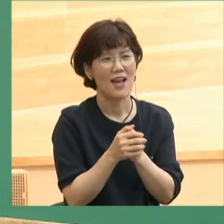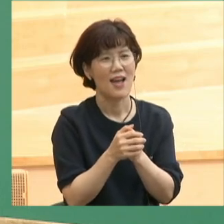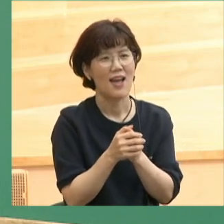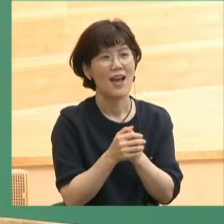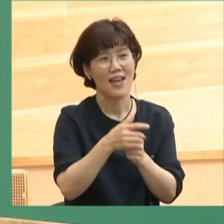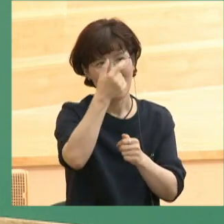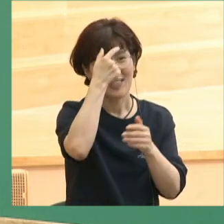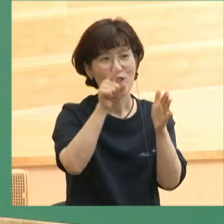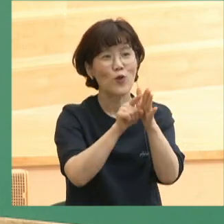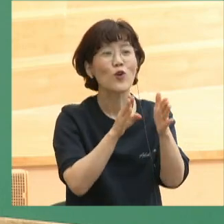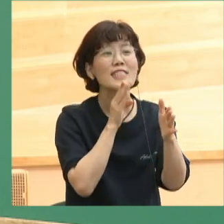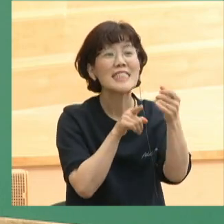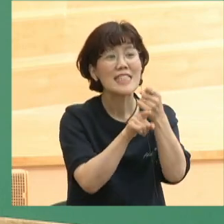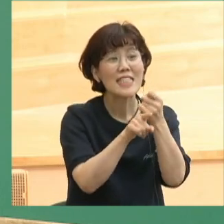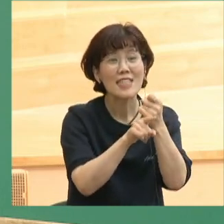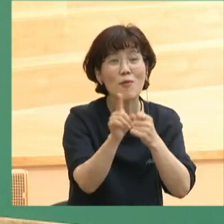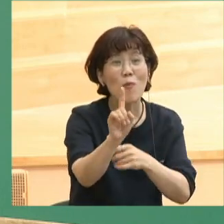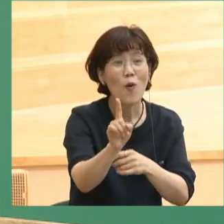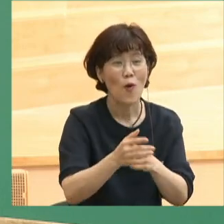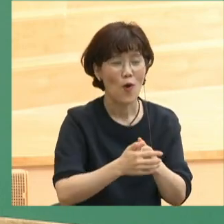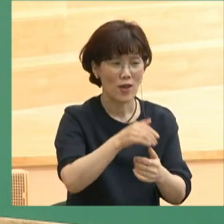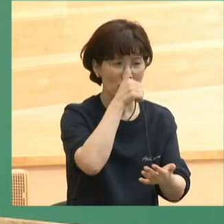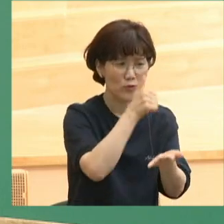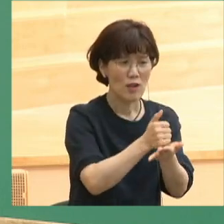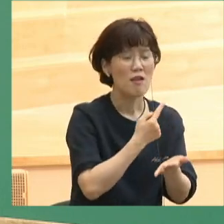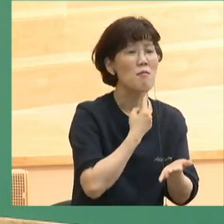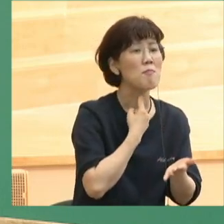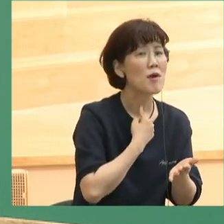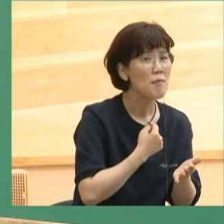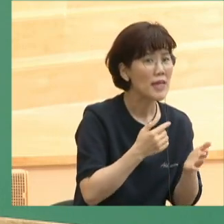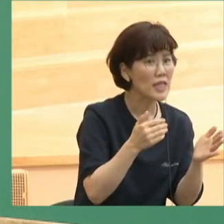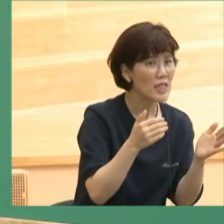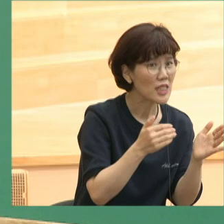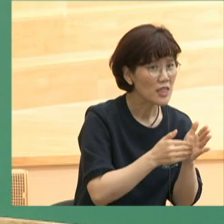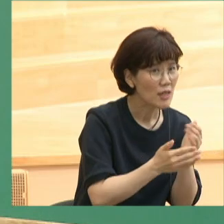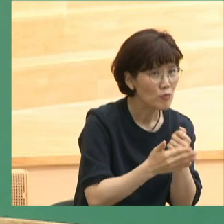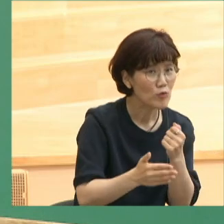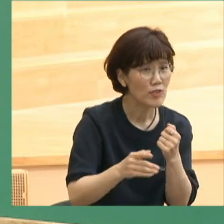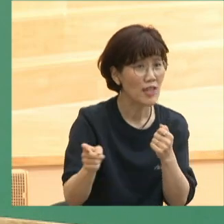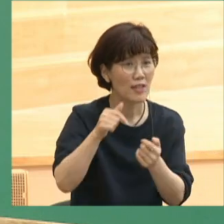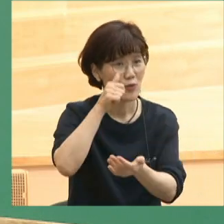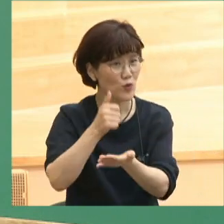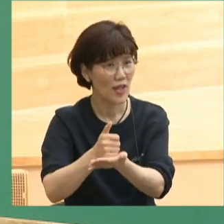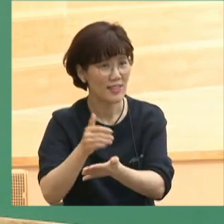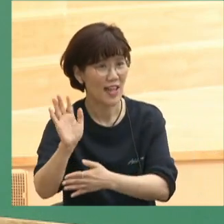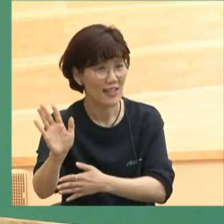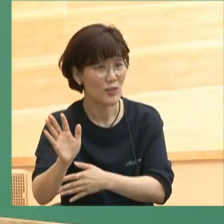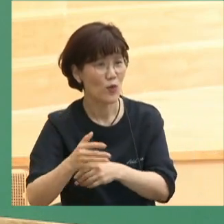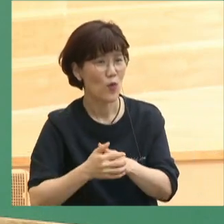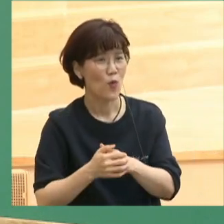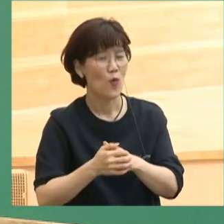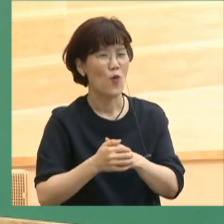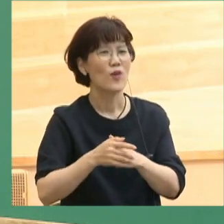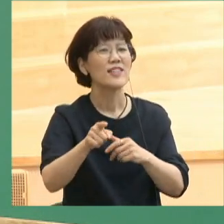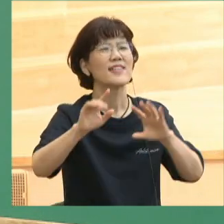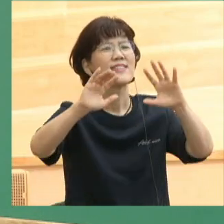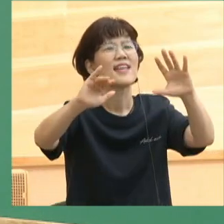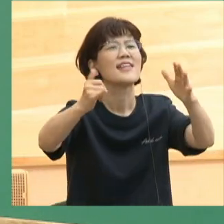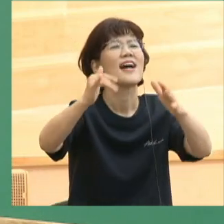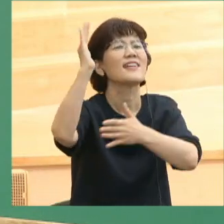여러분 잘 아셔야 됩니다. 죄를 범했기 때문에 죄인이 아닙니다. 그건 세상에 하는